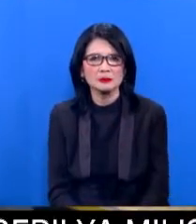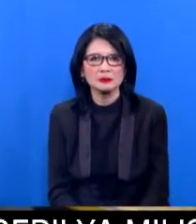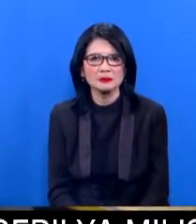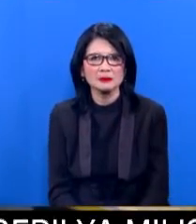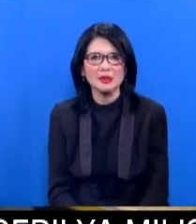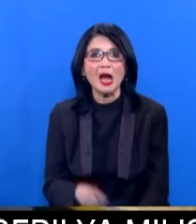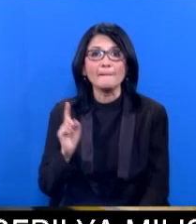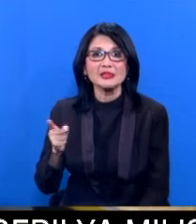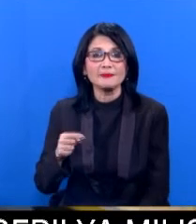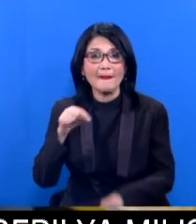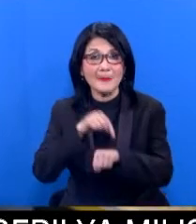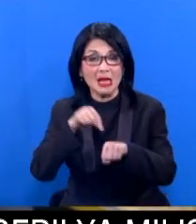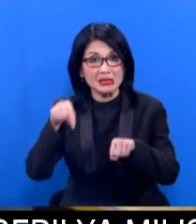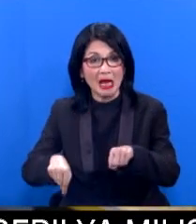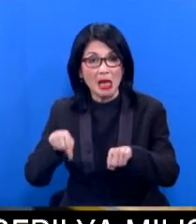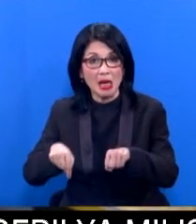kondisi sekarang kan juga